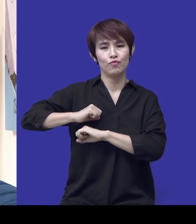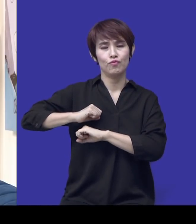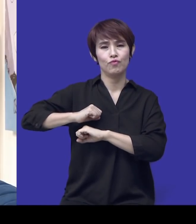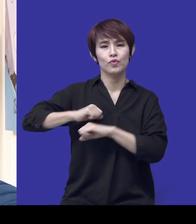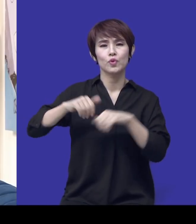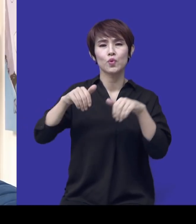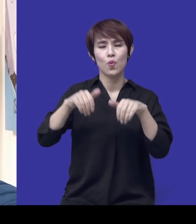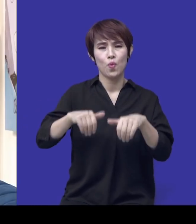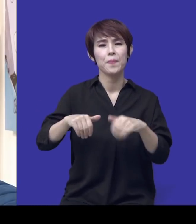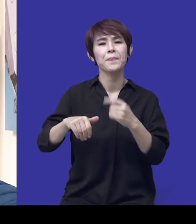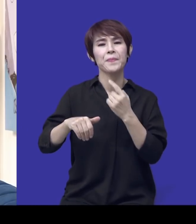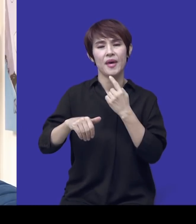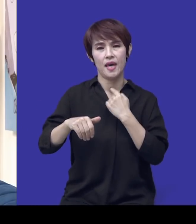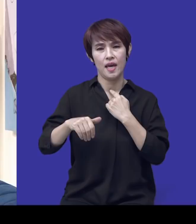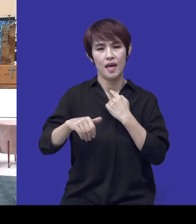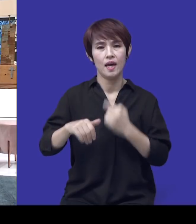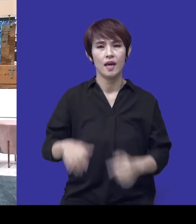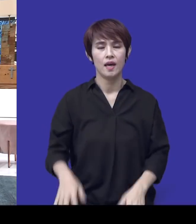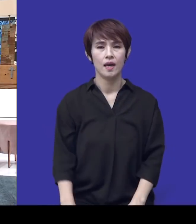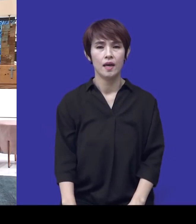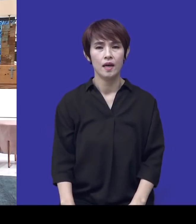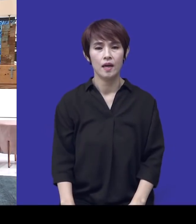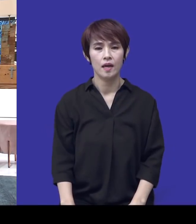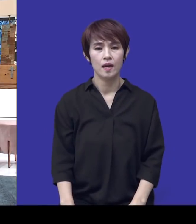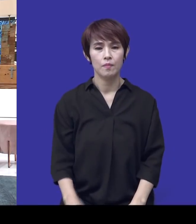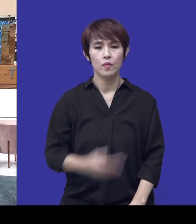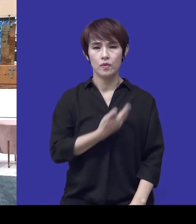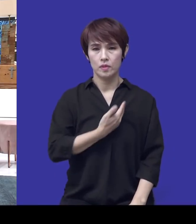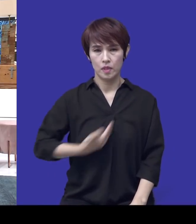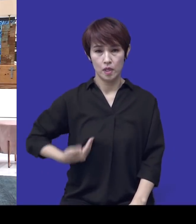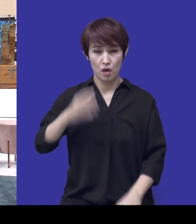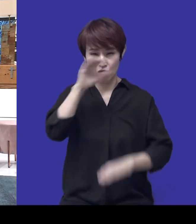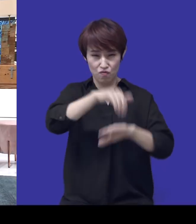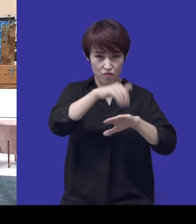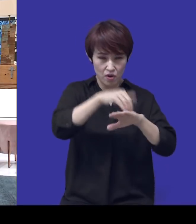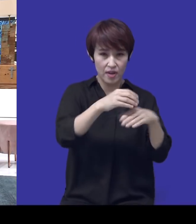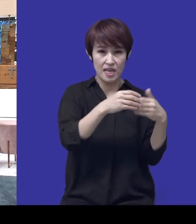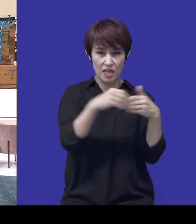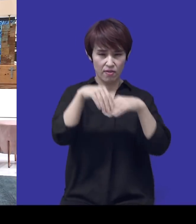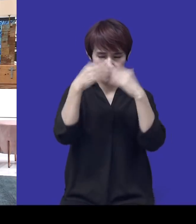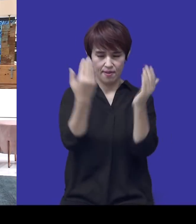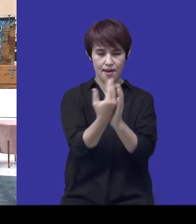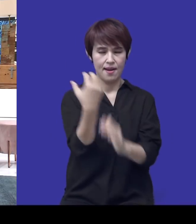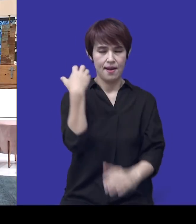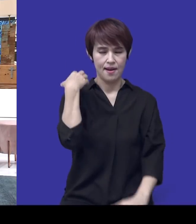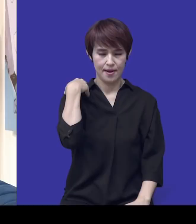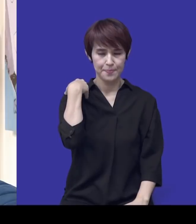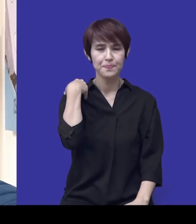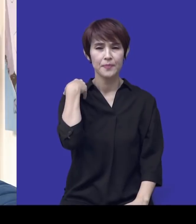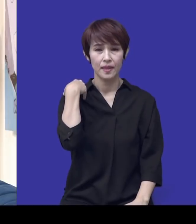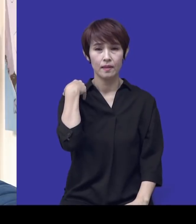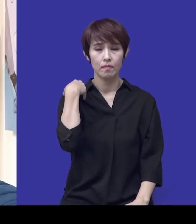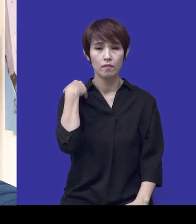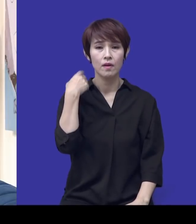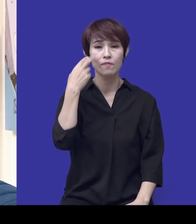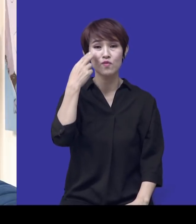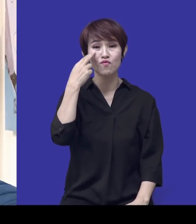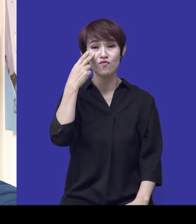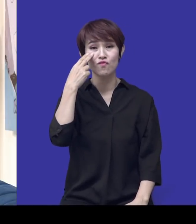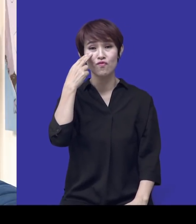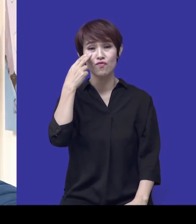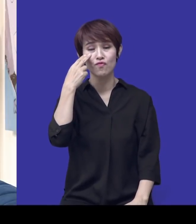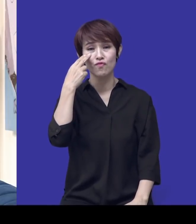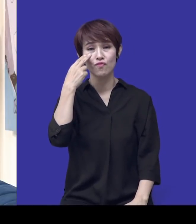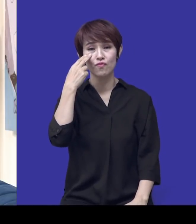붙어 있었고 네. 뭐 제자훈련이면 제자훈련, 뭐 리더면 리더 다 했었거든요. 네. 근데 미국 가서는